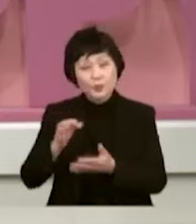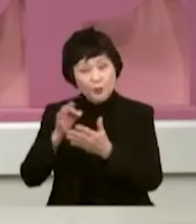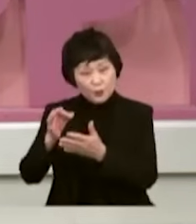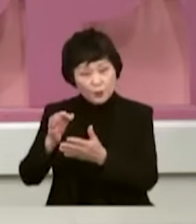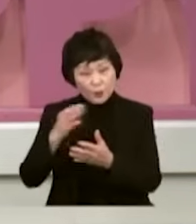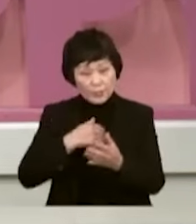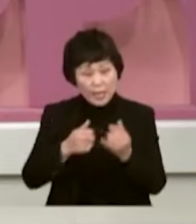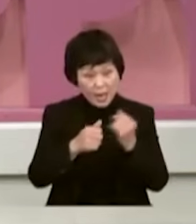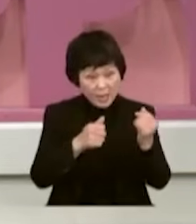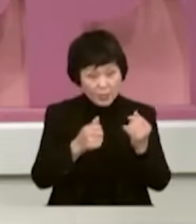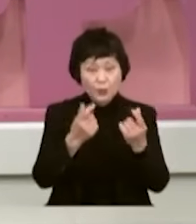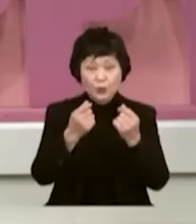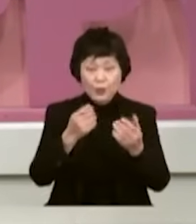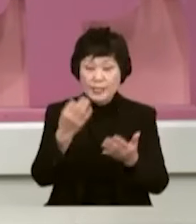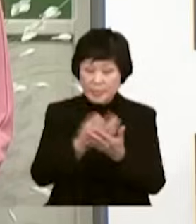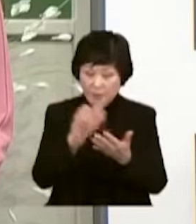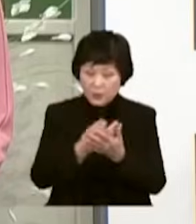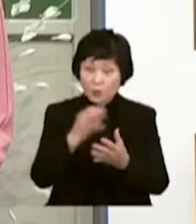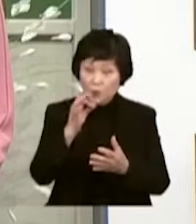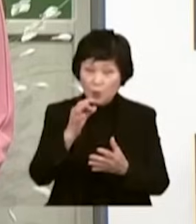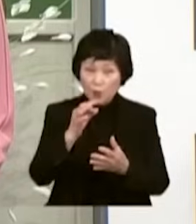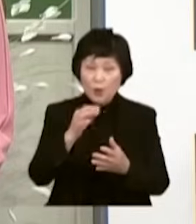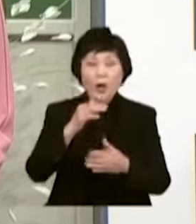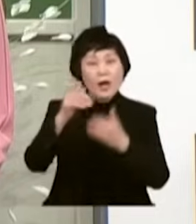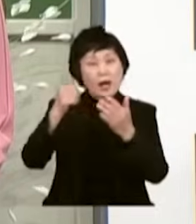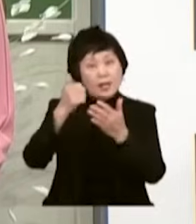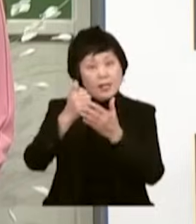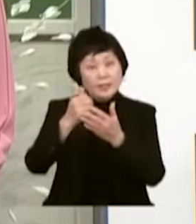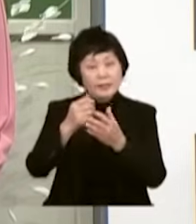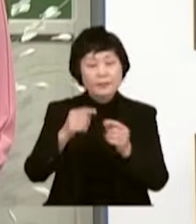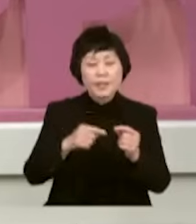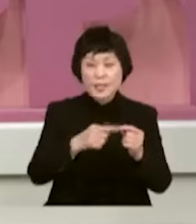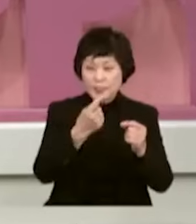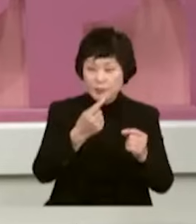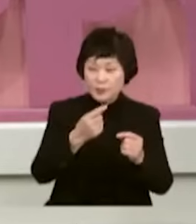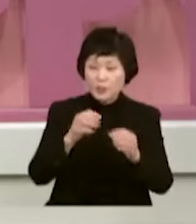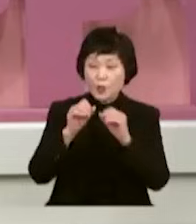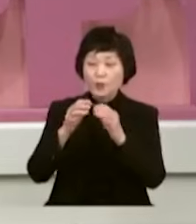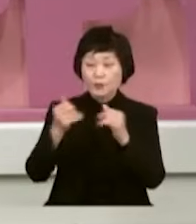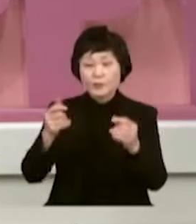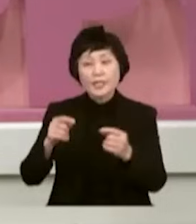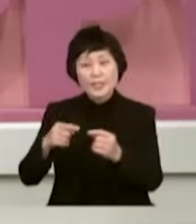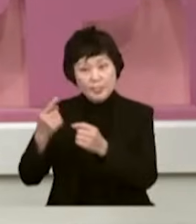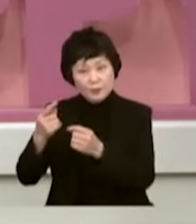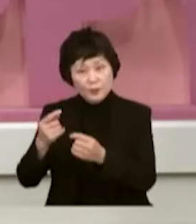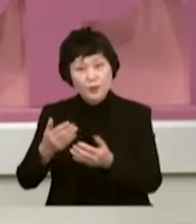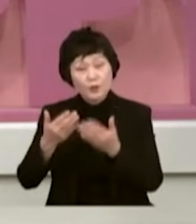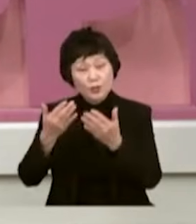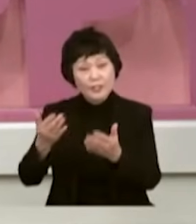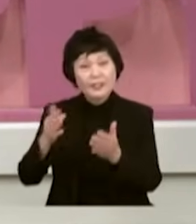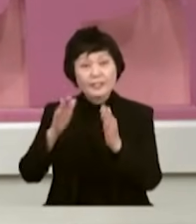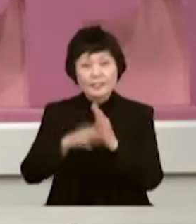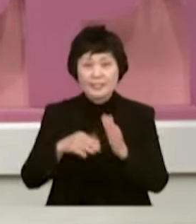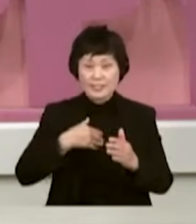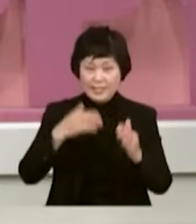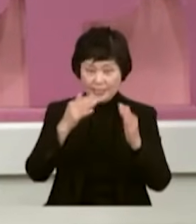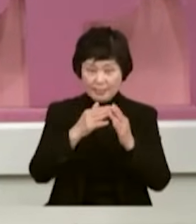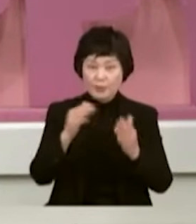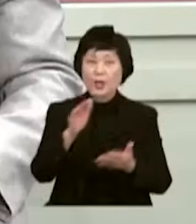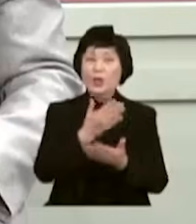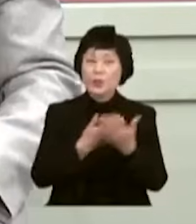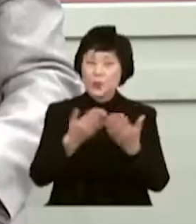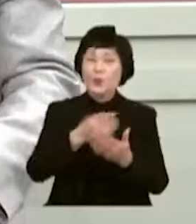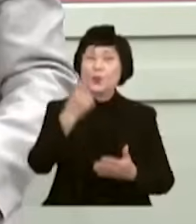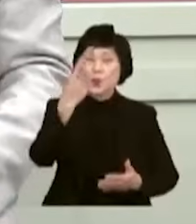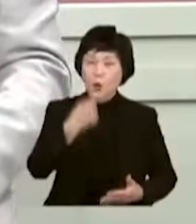11주를 떼고 선교사님께 11주를 떼고 아. 네, 네, 네. 그게 공순이 성겼는데 그때 우리 집에 놀러 온 거죠. 네네. 그때 우리